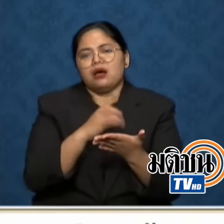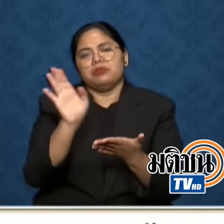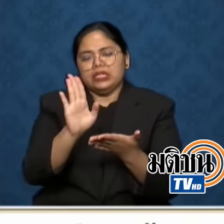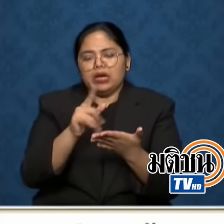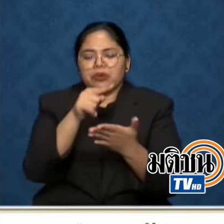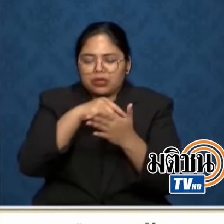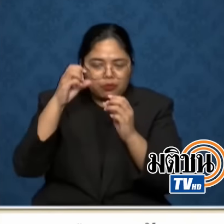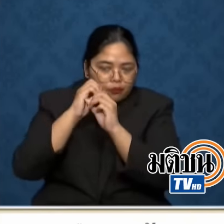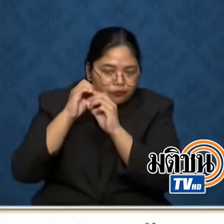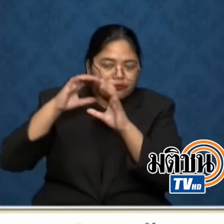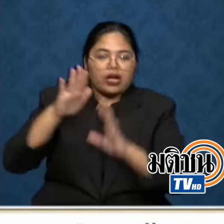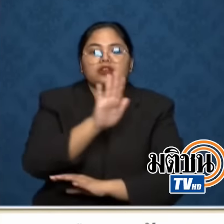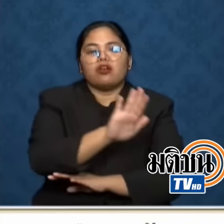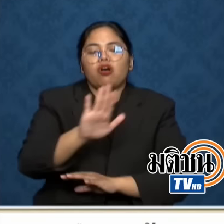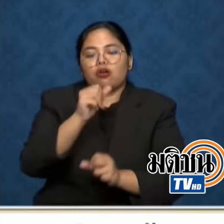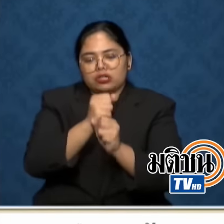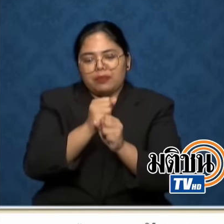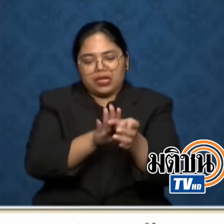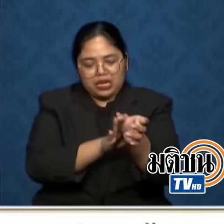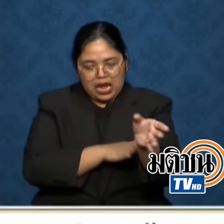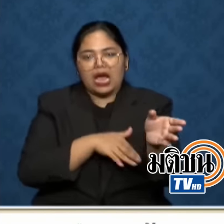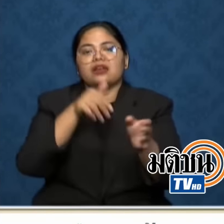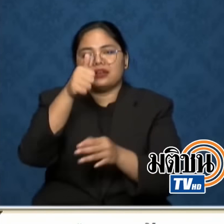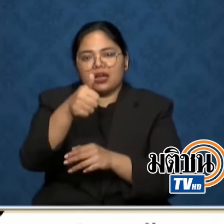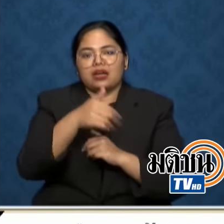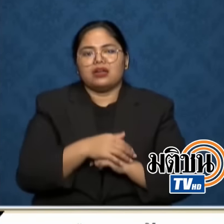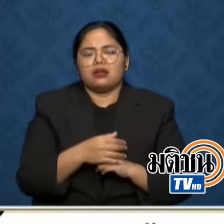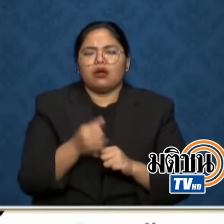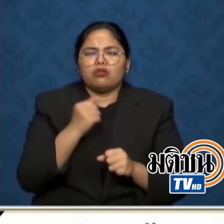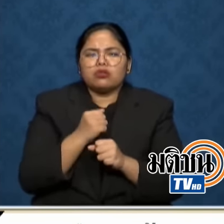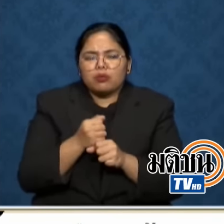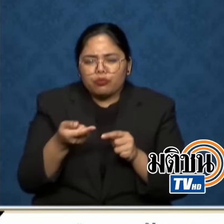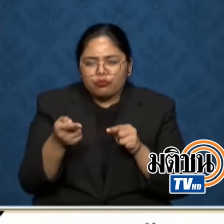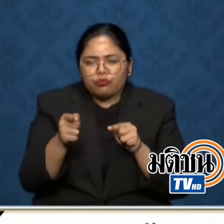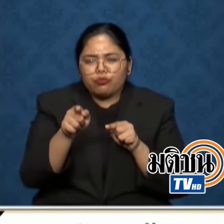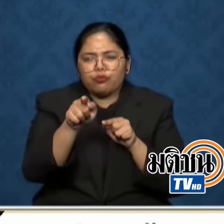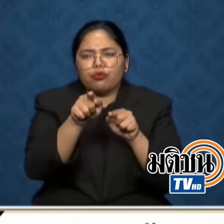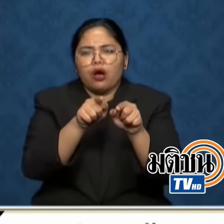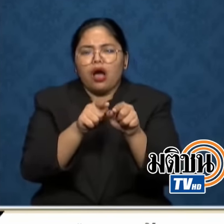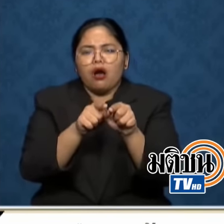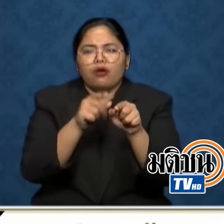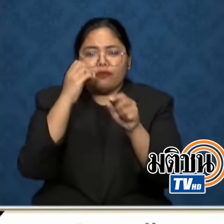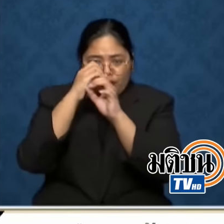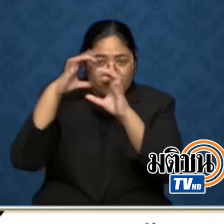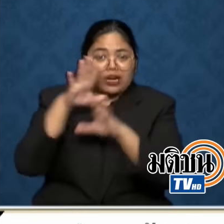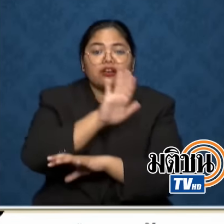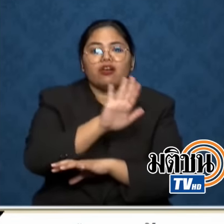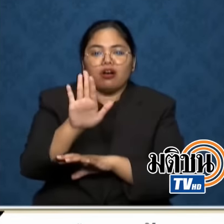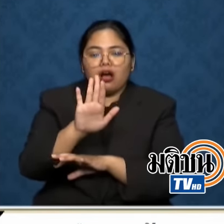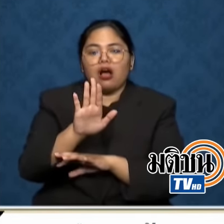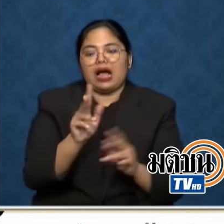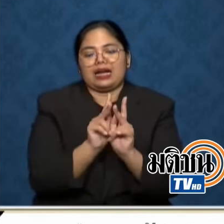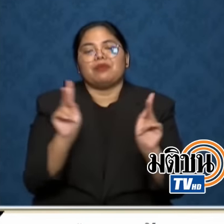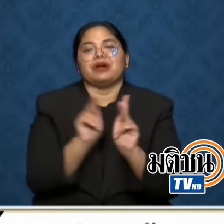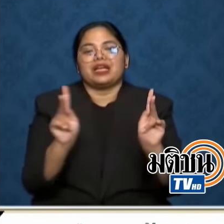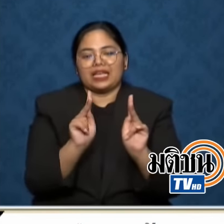ที่สุดนั่นคือเวลาที่เขาได้ไล่ตามความฝันเราทำยังไงให้เขาไล่ตามความฝันได้นานที่สุดครับง่ายๆครับเพิ่มสัดส่วนของคณะกรรม